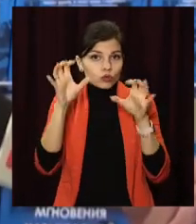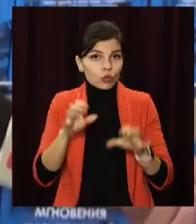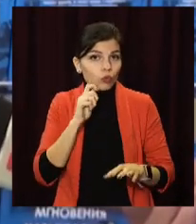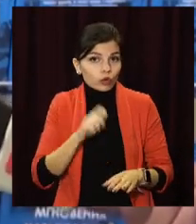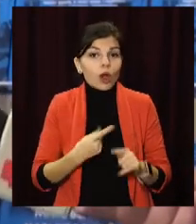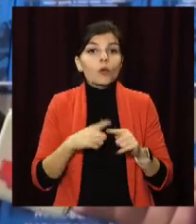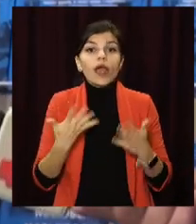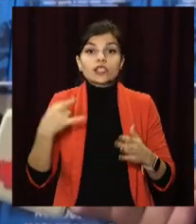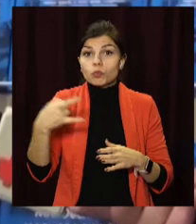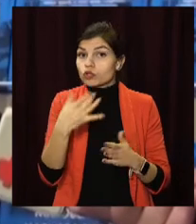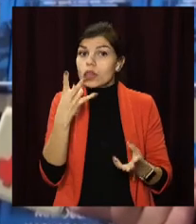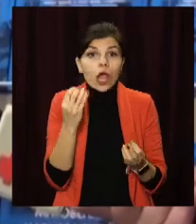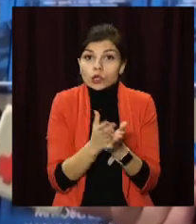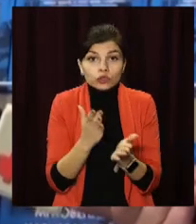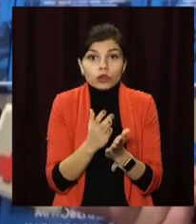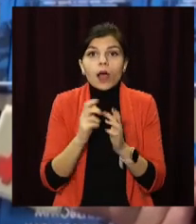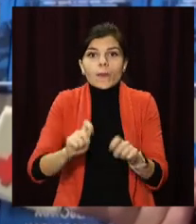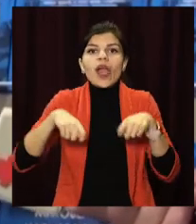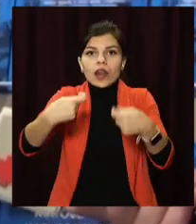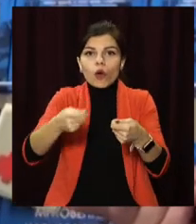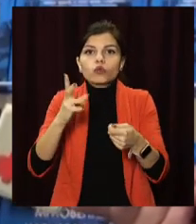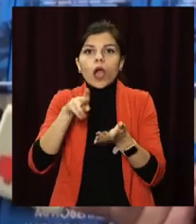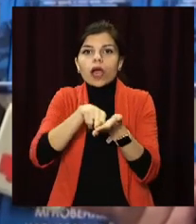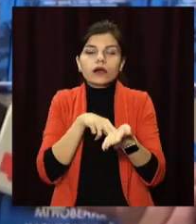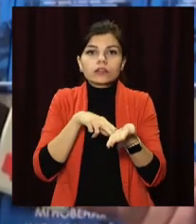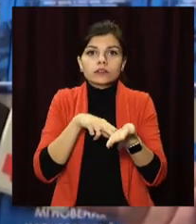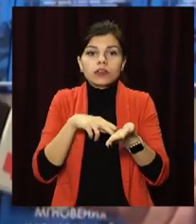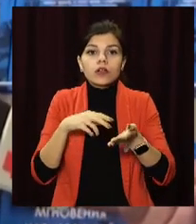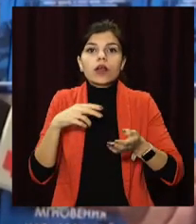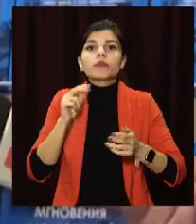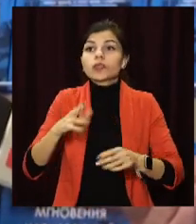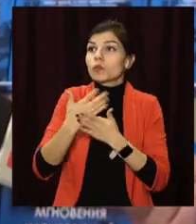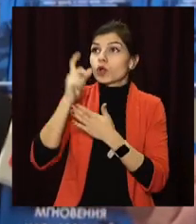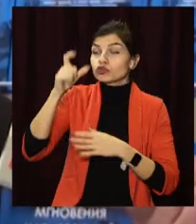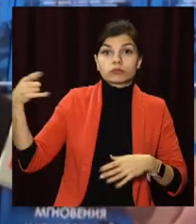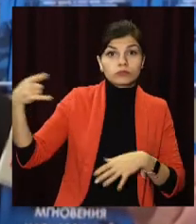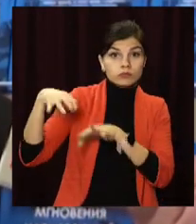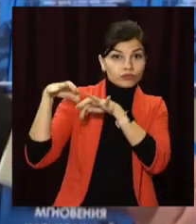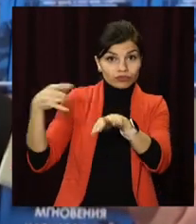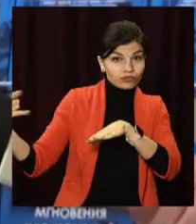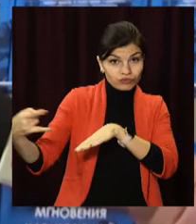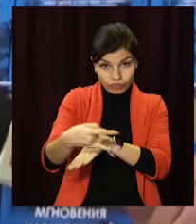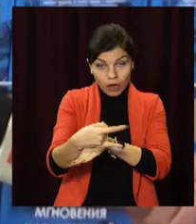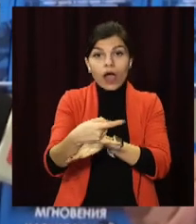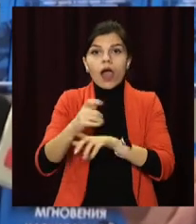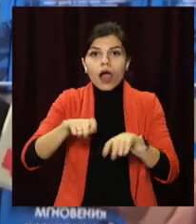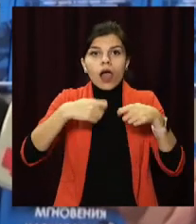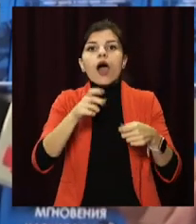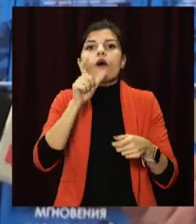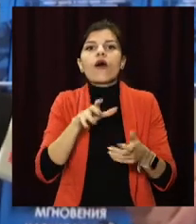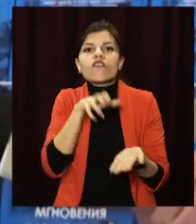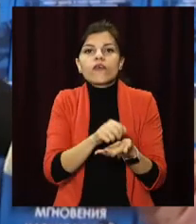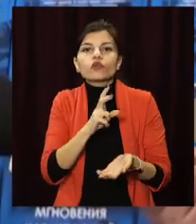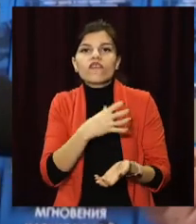Поэтому, если в автомобиле не существует переходной регистрации, то есть как транзитная, например, закреплена с таким-то человеком, и